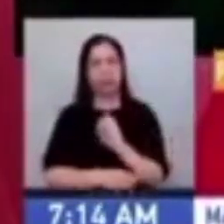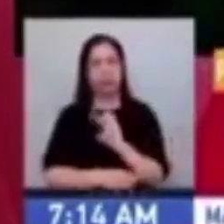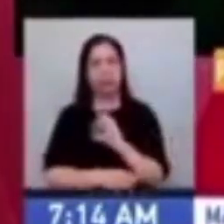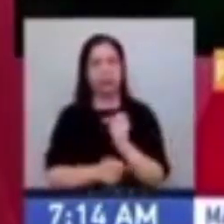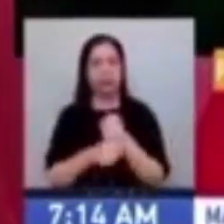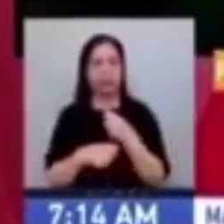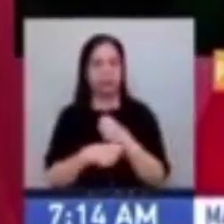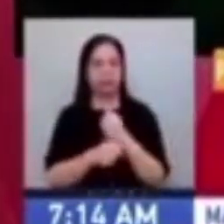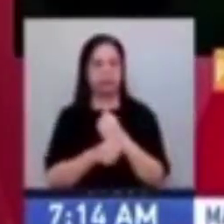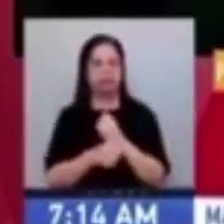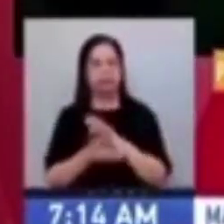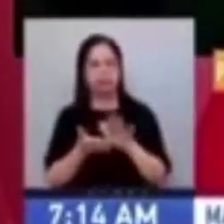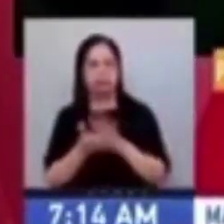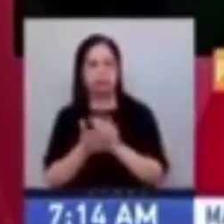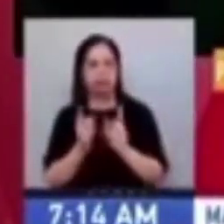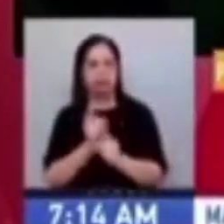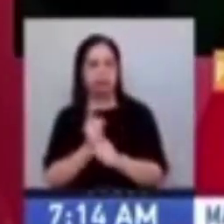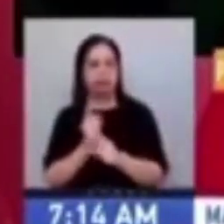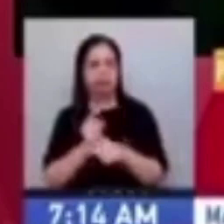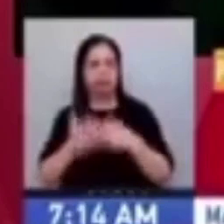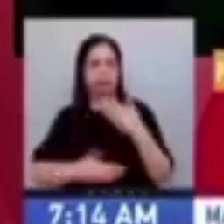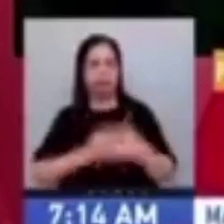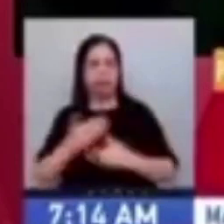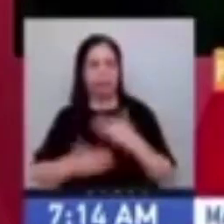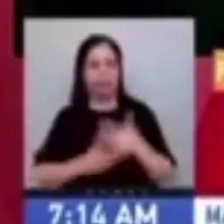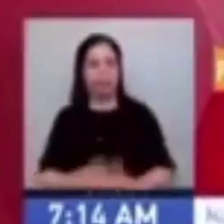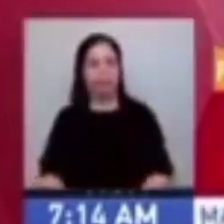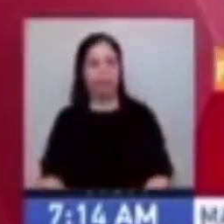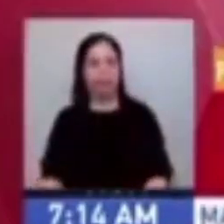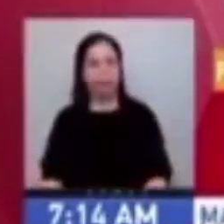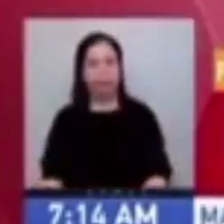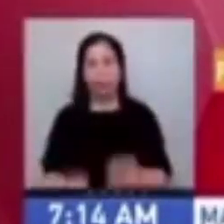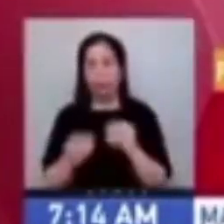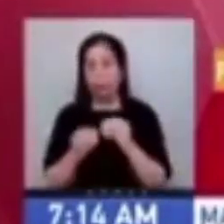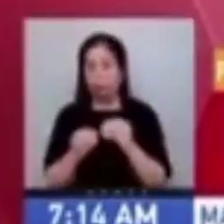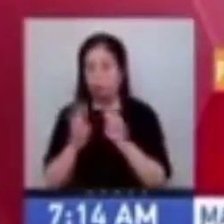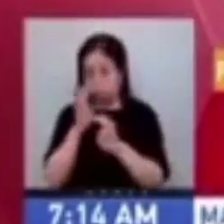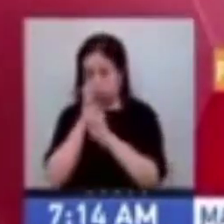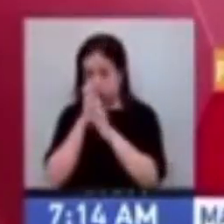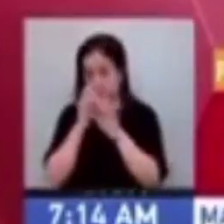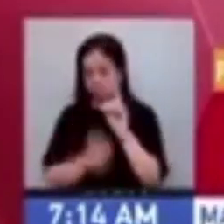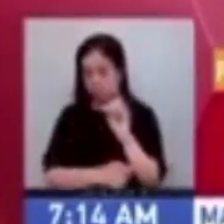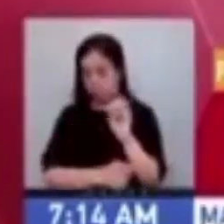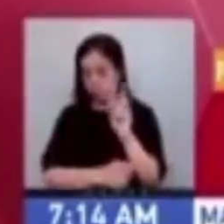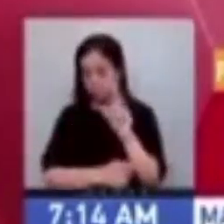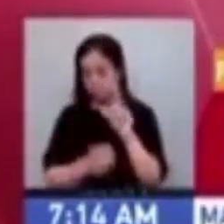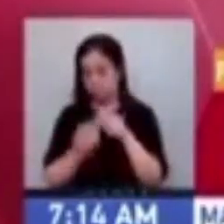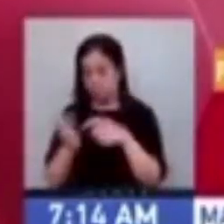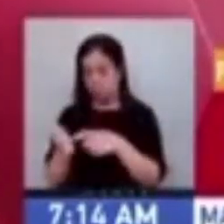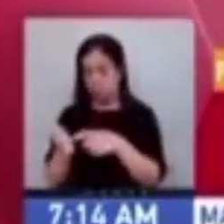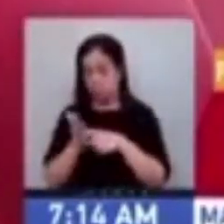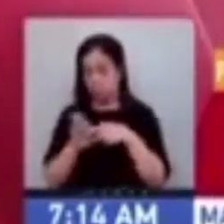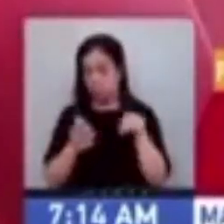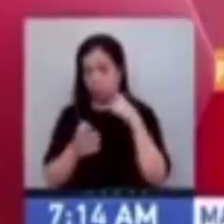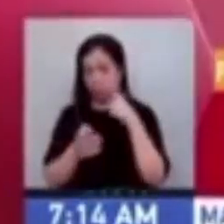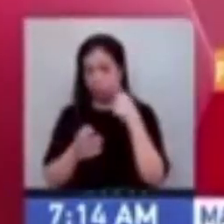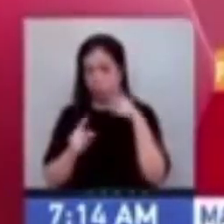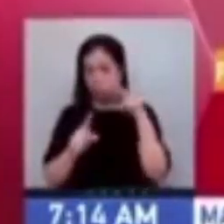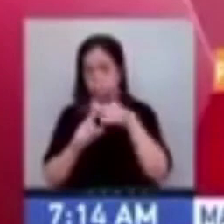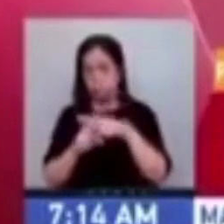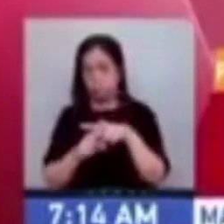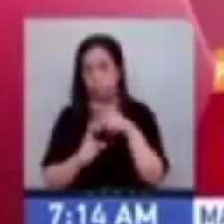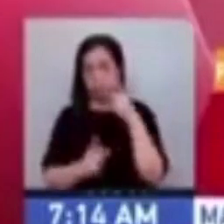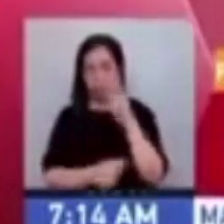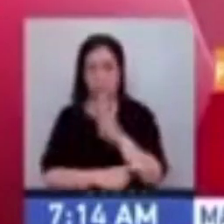natin ng tama itong proseso nito, Secretary Pan. Mas magigpit na ba ang DSWD sa requirements sa mga mag-a-apply sa